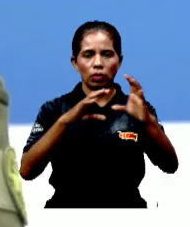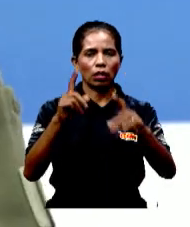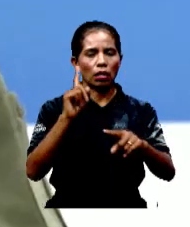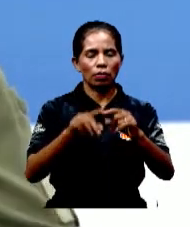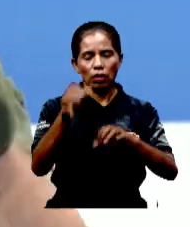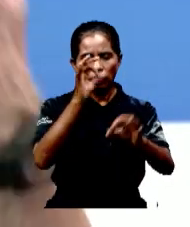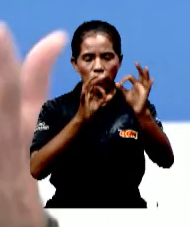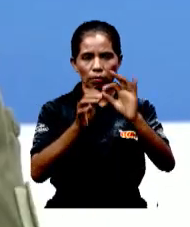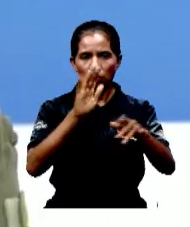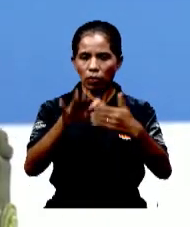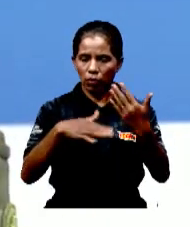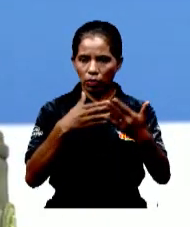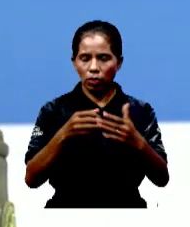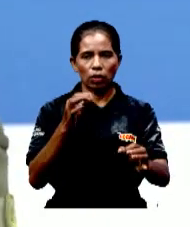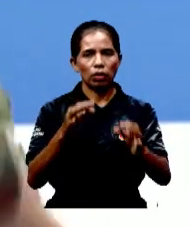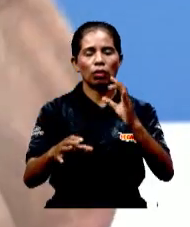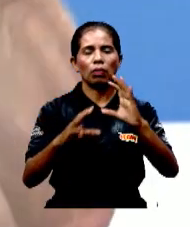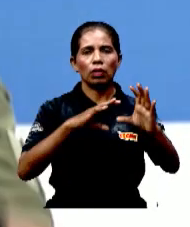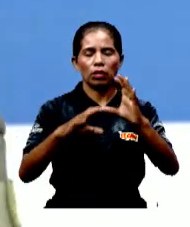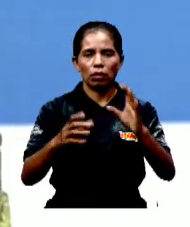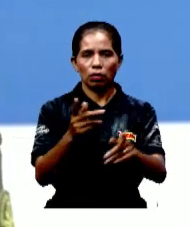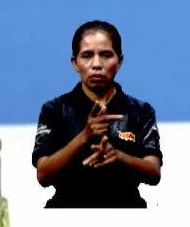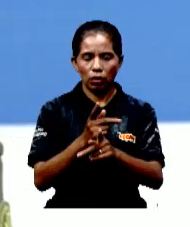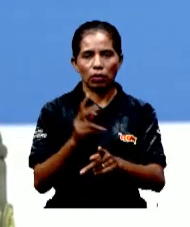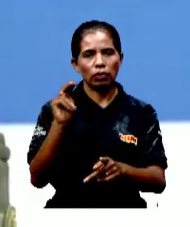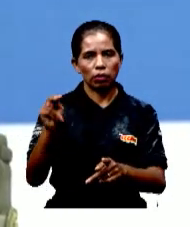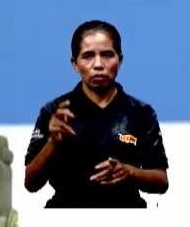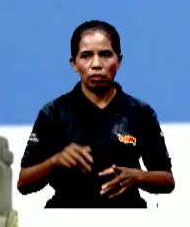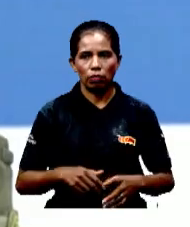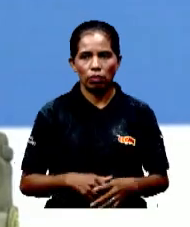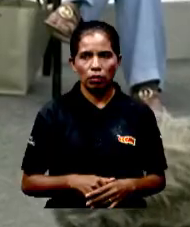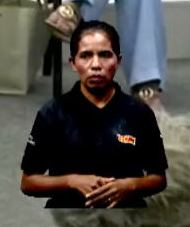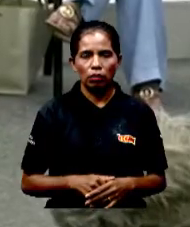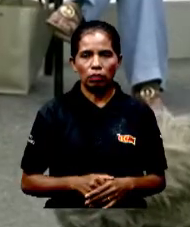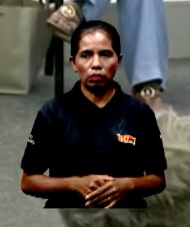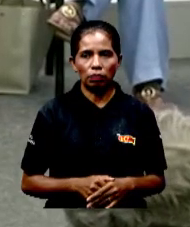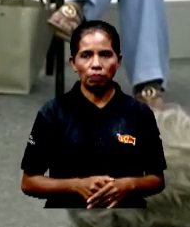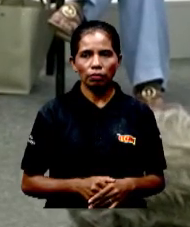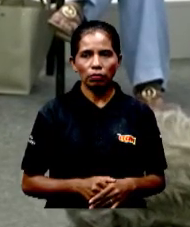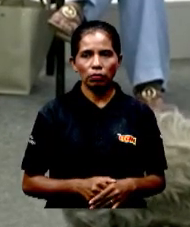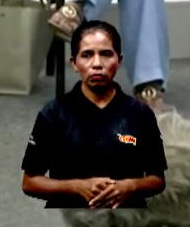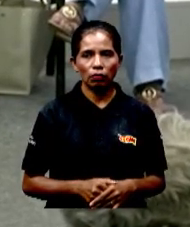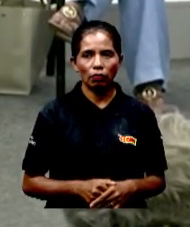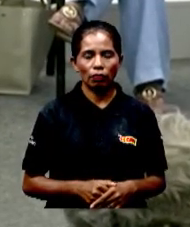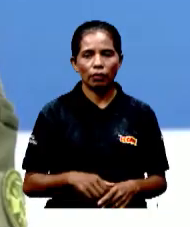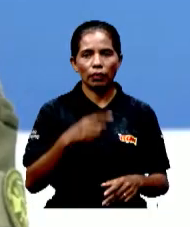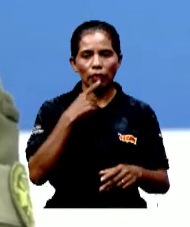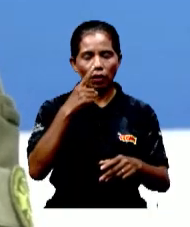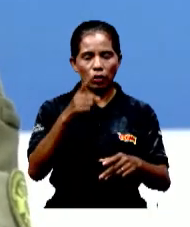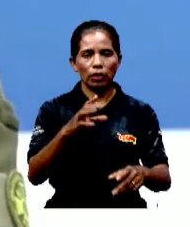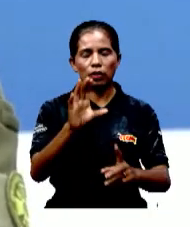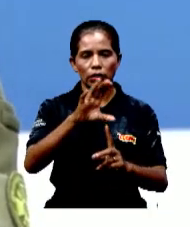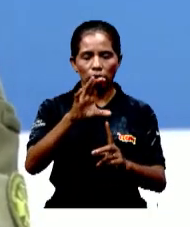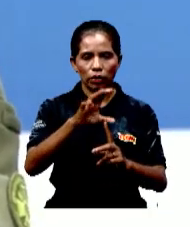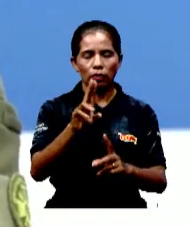бабу атоту. Маски ија мејо комуникацијам ла бе протезе нија. Захичаним засобам звезку. Резников акресента командант